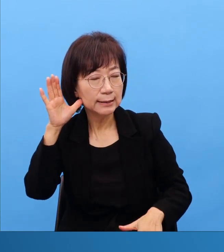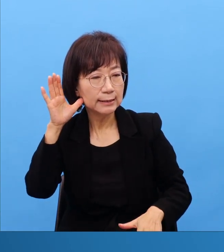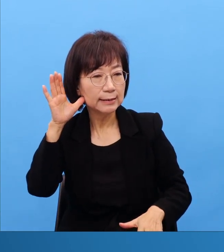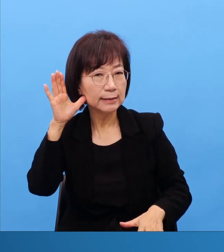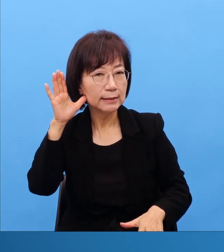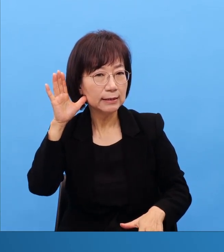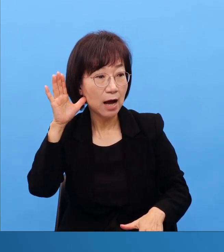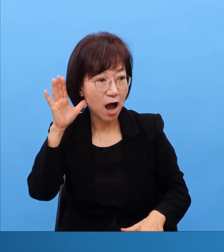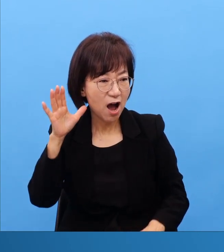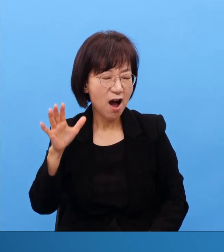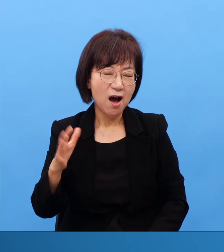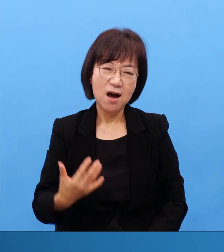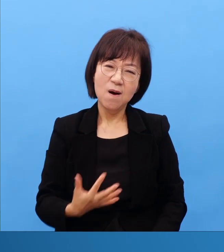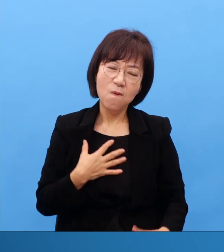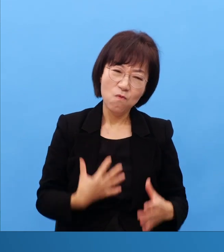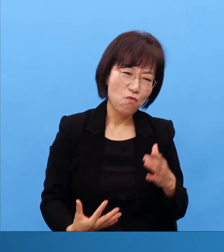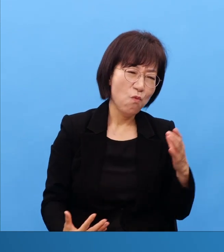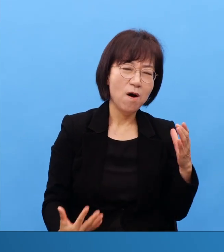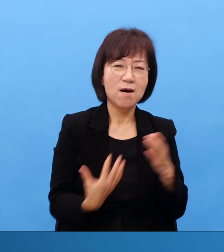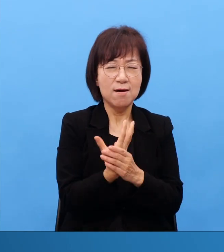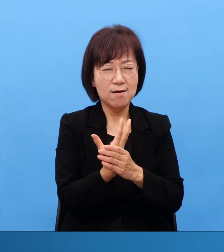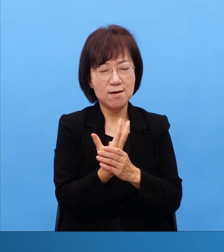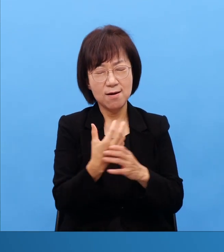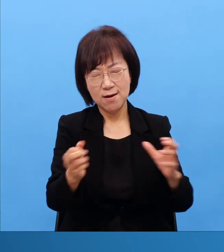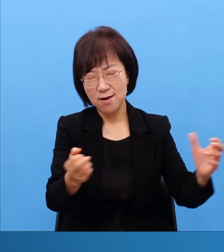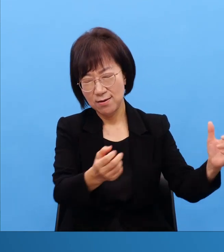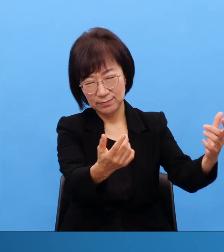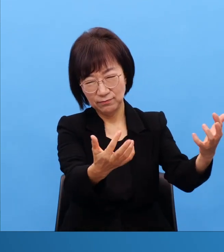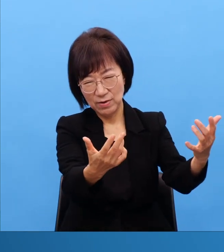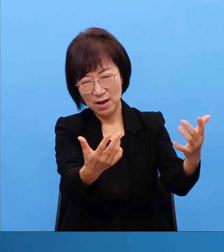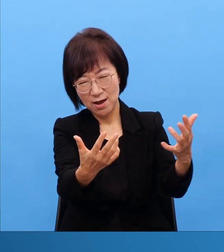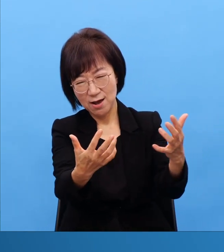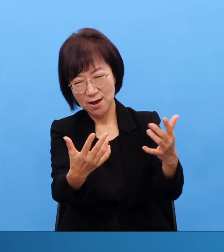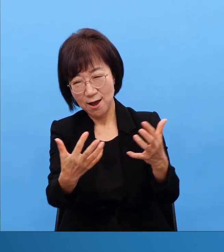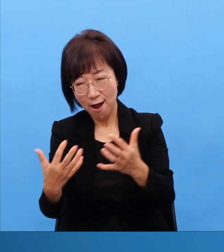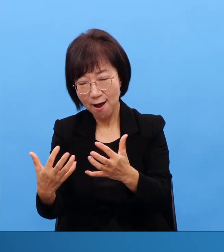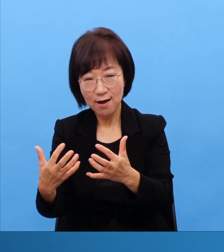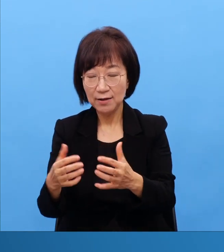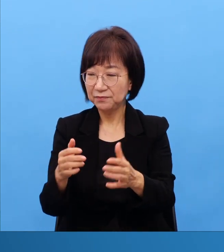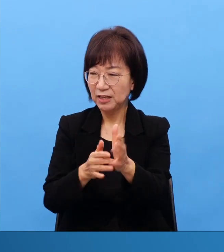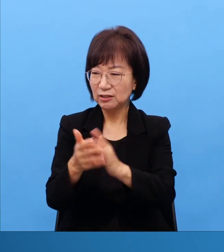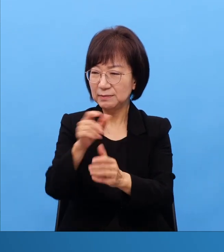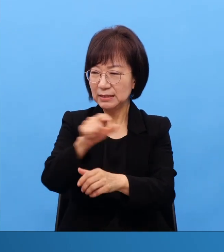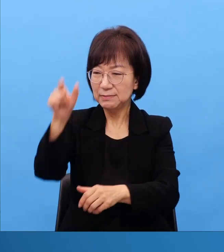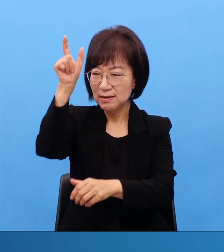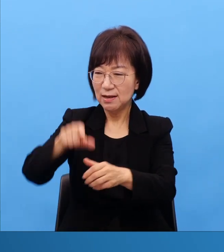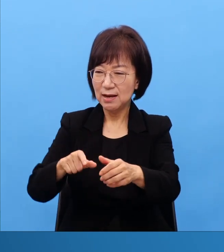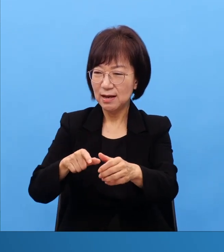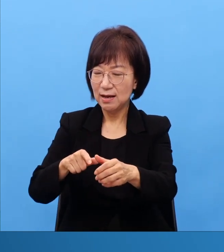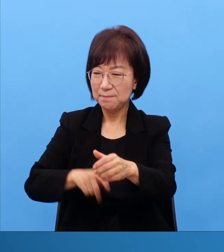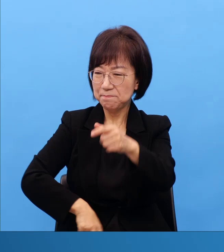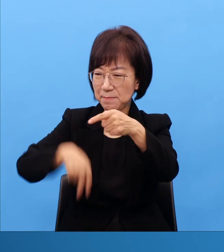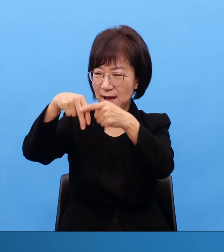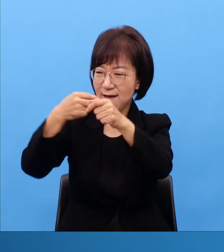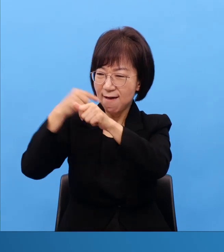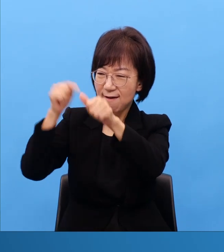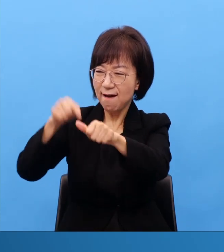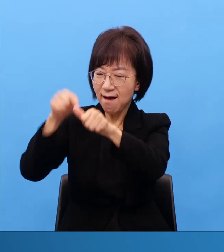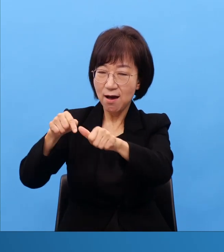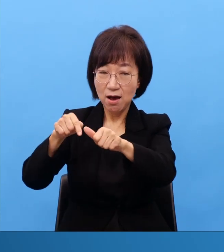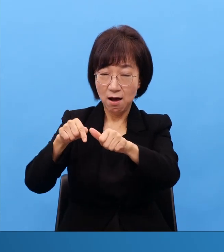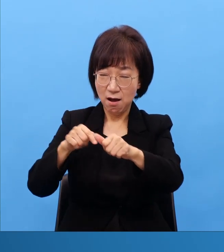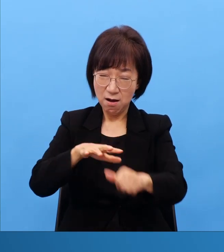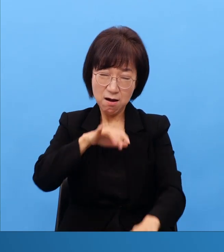아, 불같이 일어나서 말이죠. 어? 예수 십자가에 못 박아라. They rise up together and with the force of their